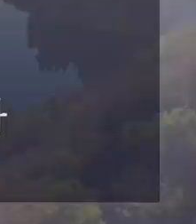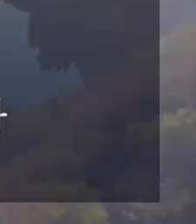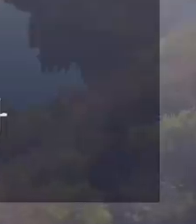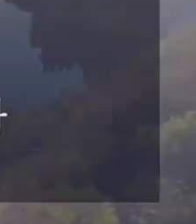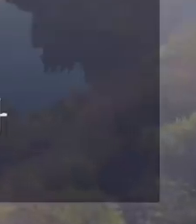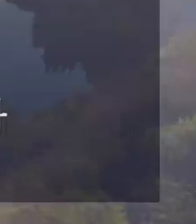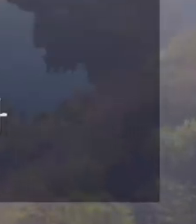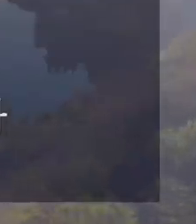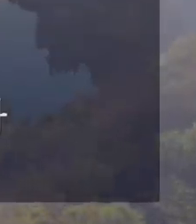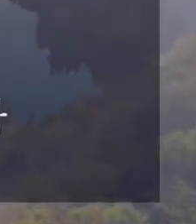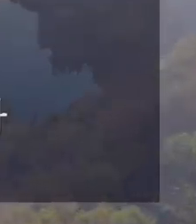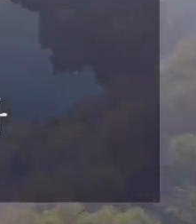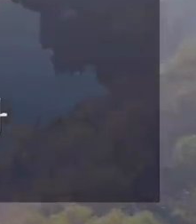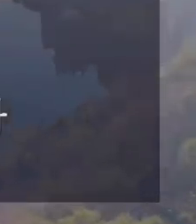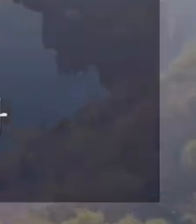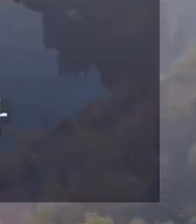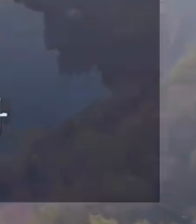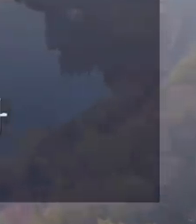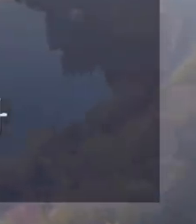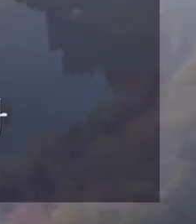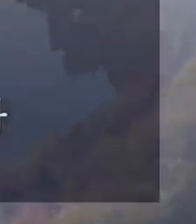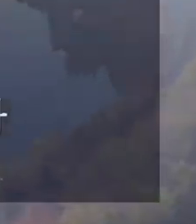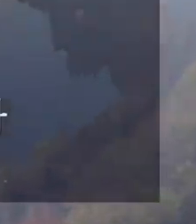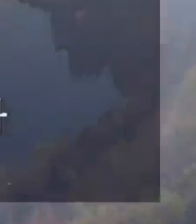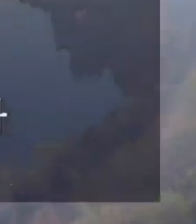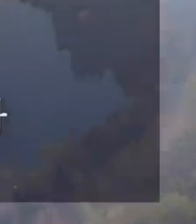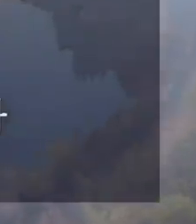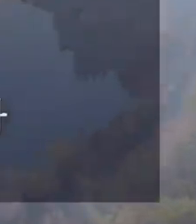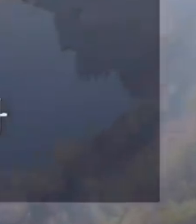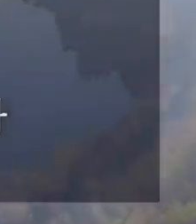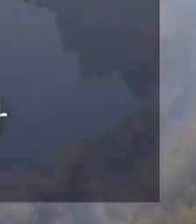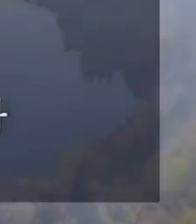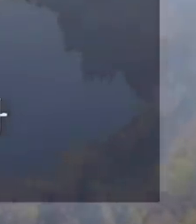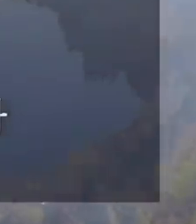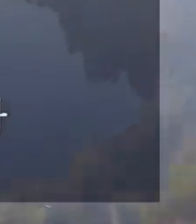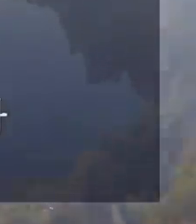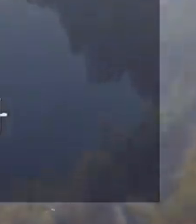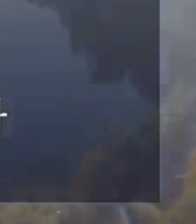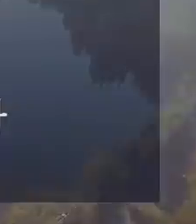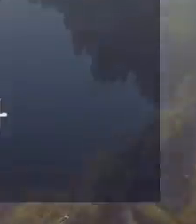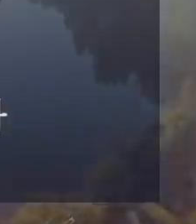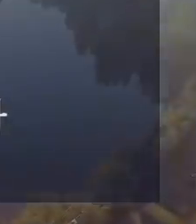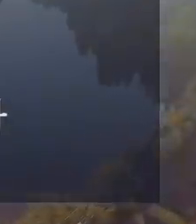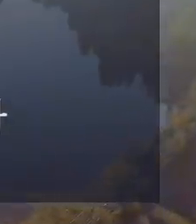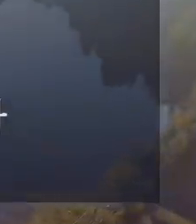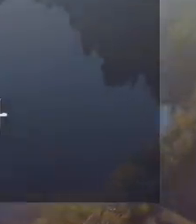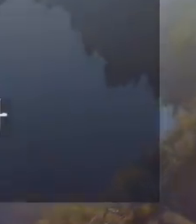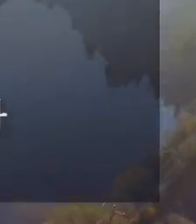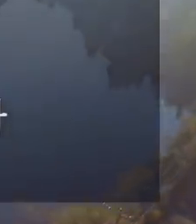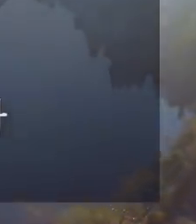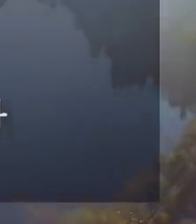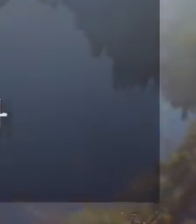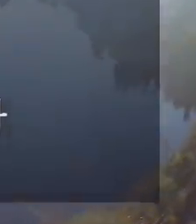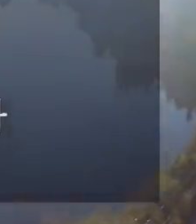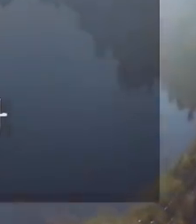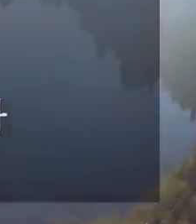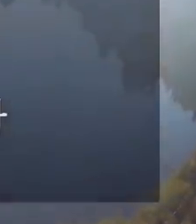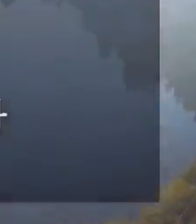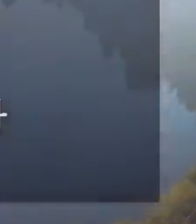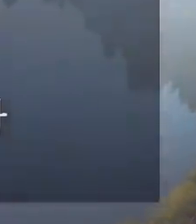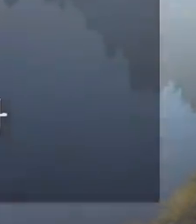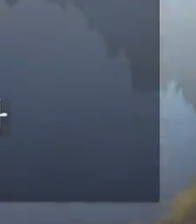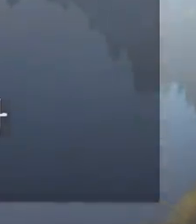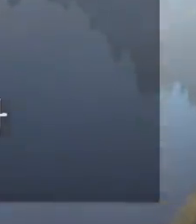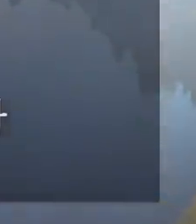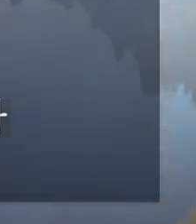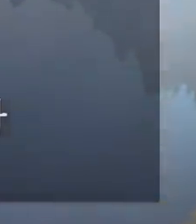내게 이르기까지 거기 있으라 하시니 요셉이 일어나서 밤에 아기와 그의 어머니를